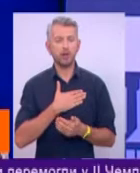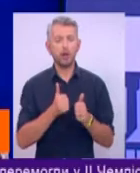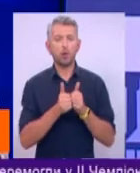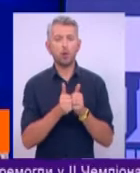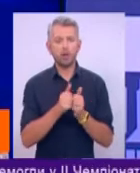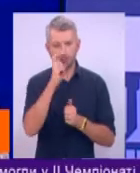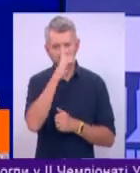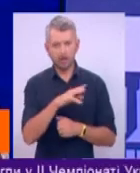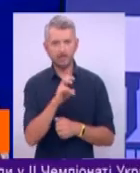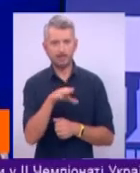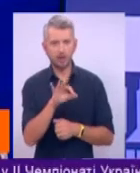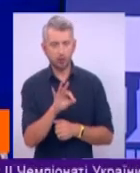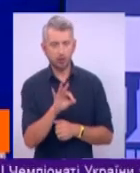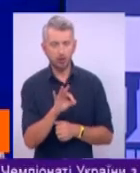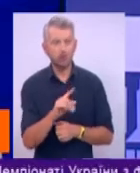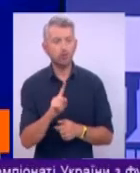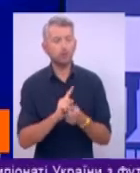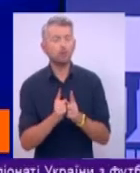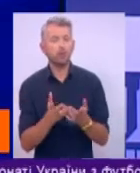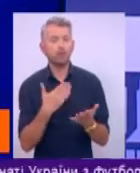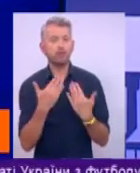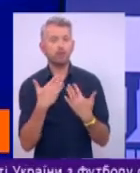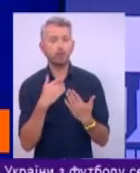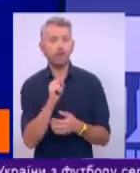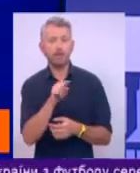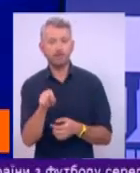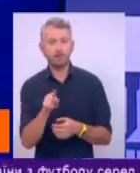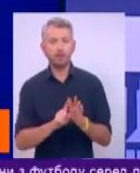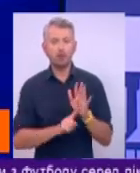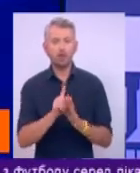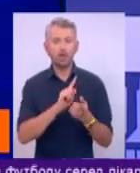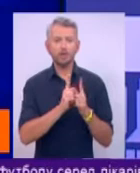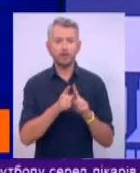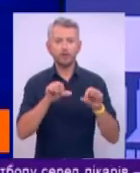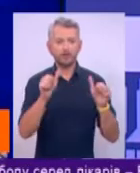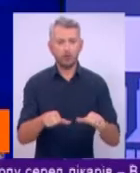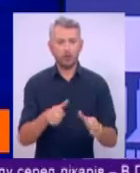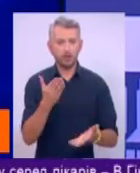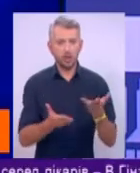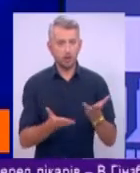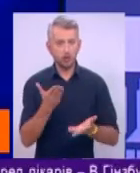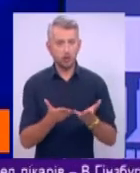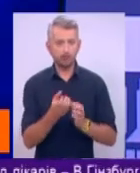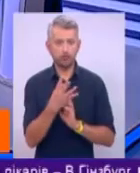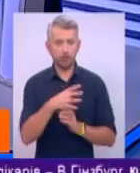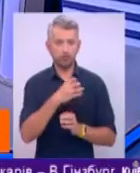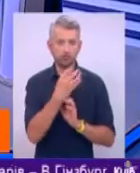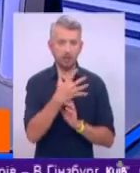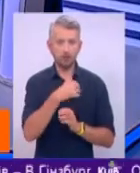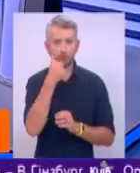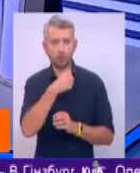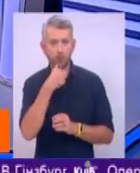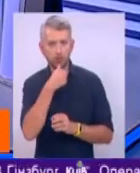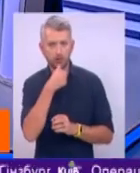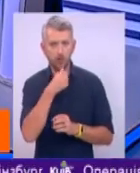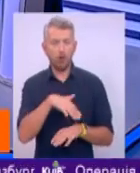колегами з країн НАТО, що змінилося в спілкуванні з ними? Починає змінюватися формат. Якщо в 2014-2015